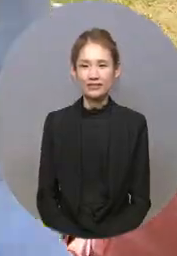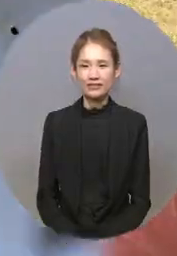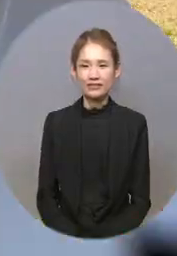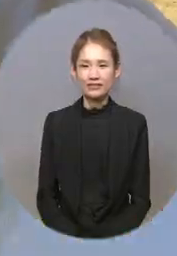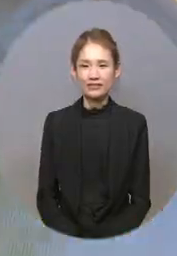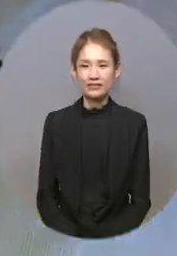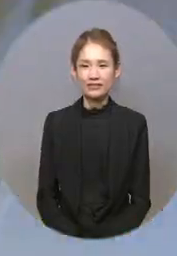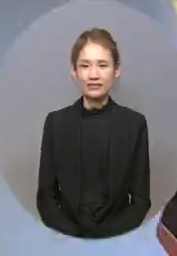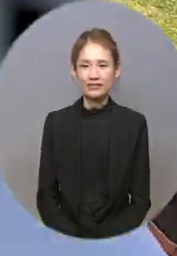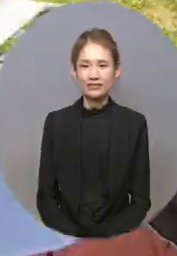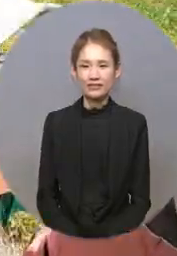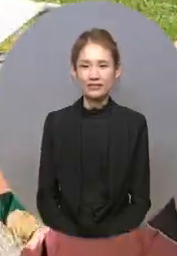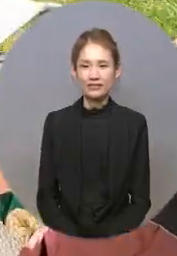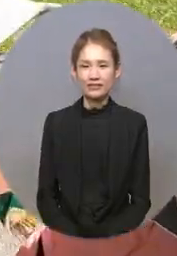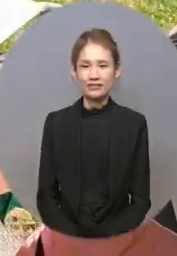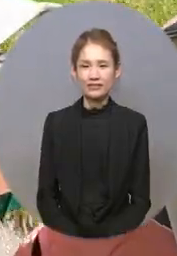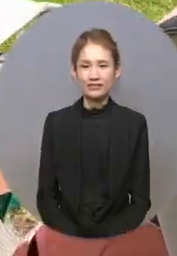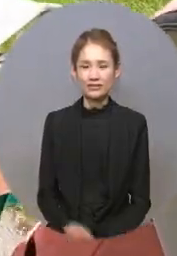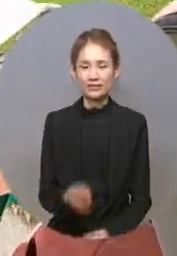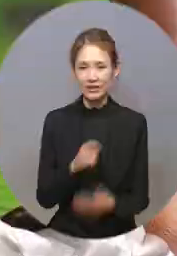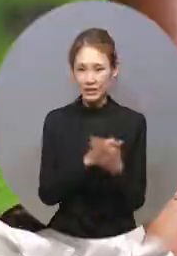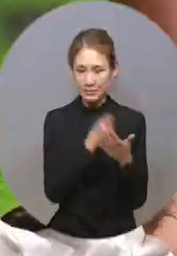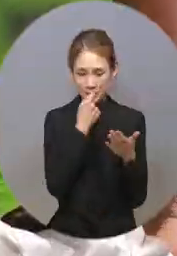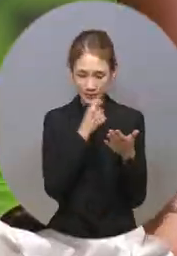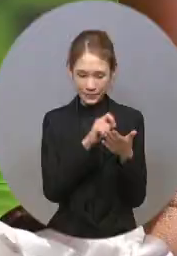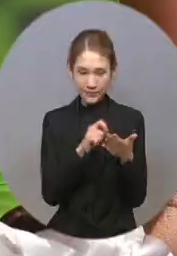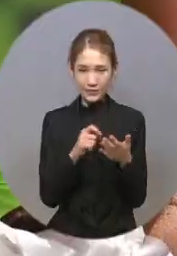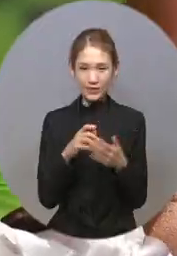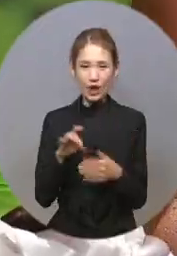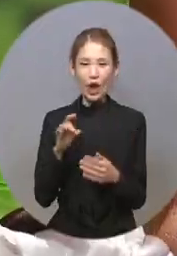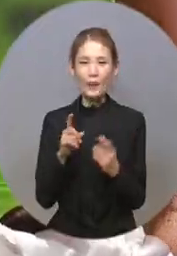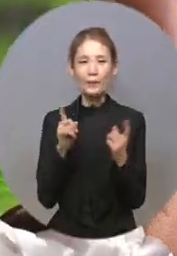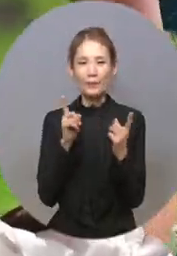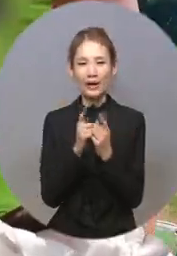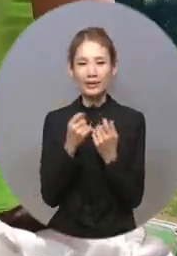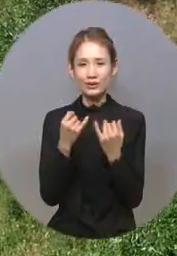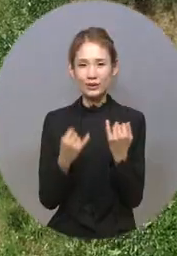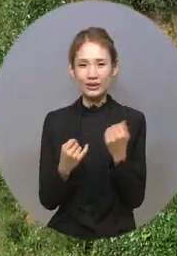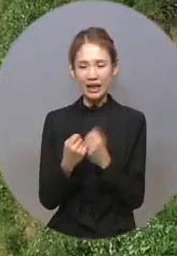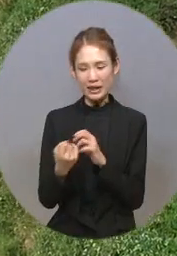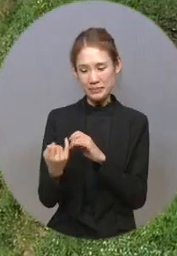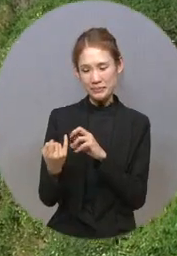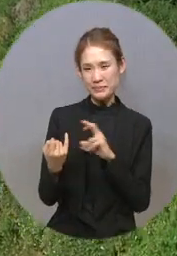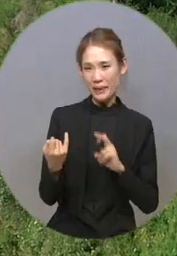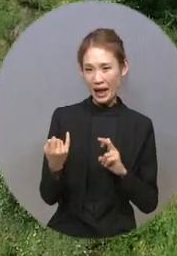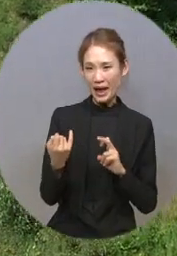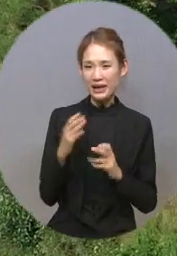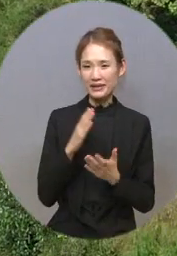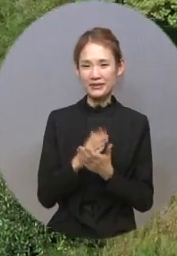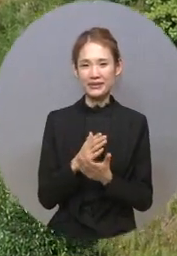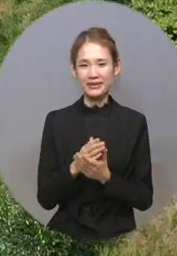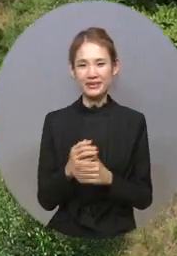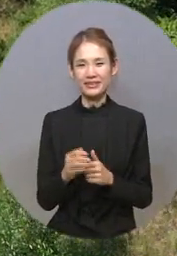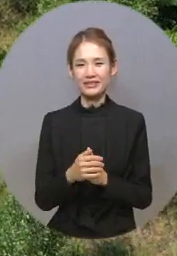오빠 오늘 가서 일기 쓰면 안 돼요. 아, 일기 쓸 판이다. 처음 만난 동생이 아주 꼴뱅이 싫었다고. 웬만한 놈들 나오면 작살 나는